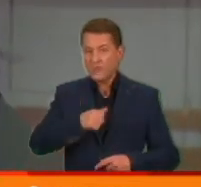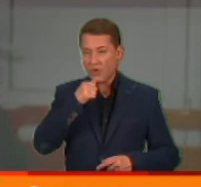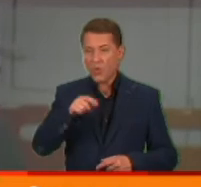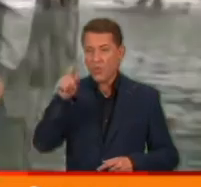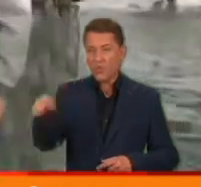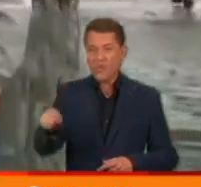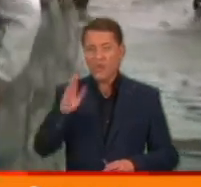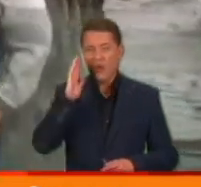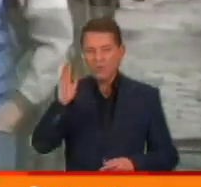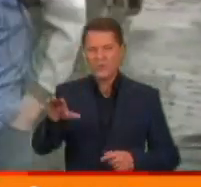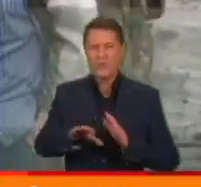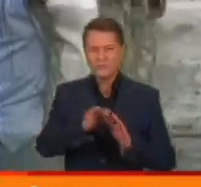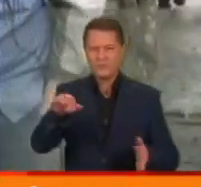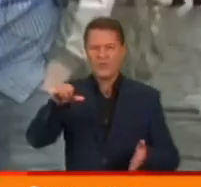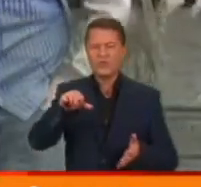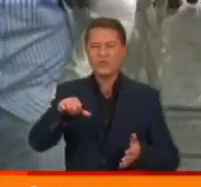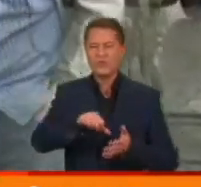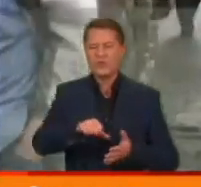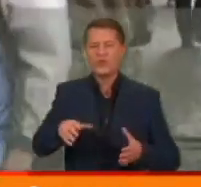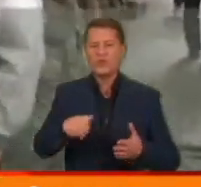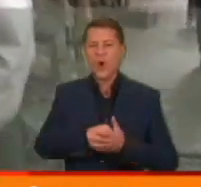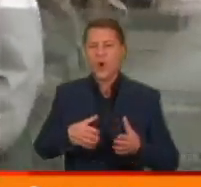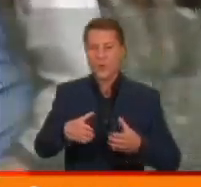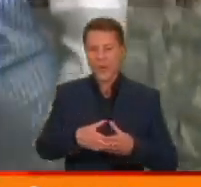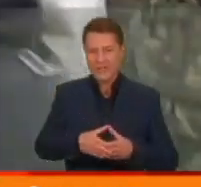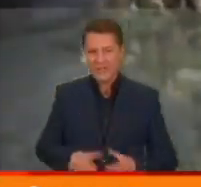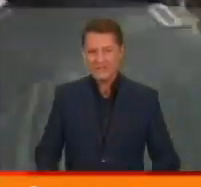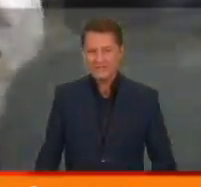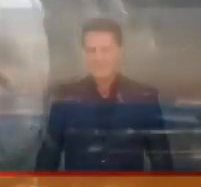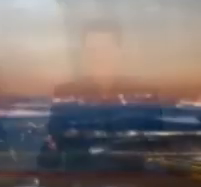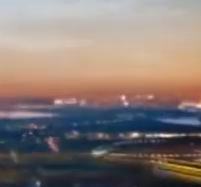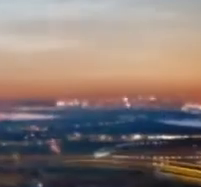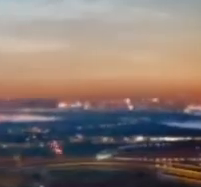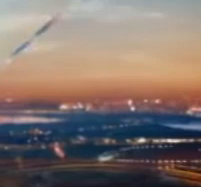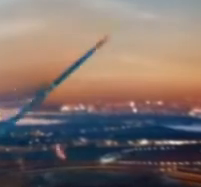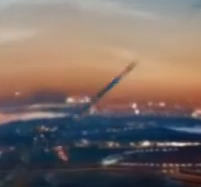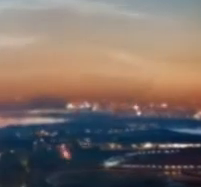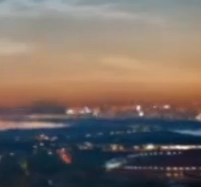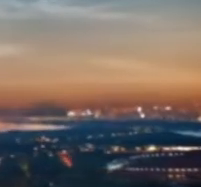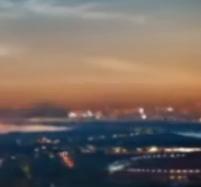вдасться пройти добір до команди. Ірина Сало, Тарас Волонець, програма «Вікна» СТБ.